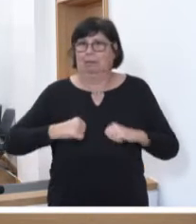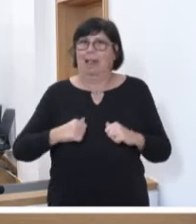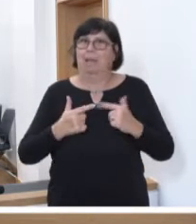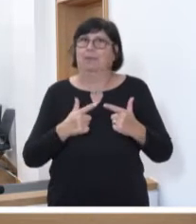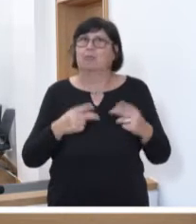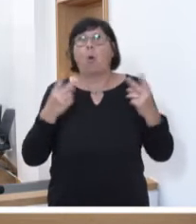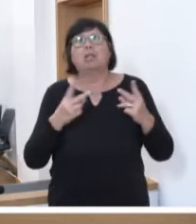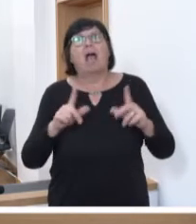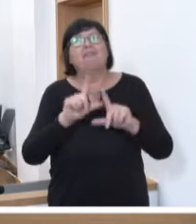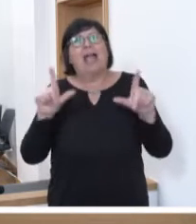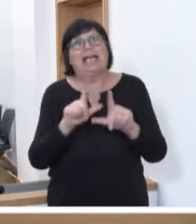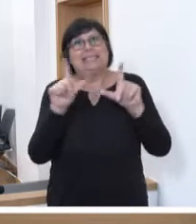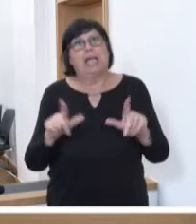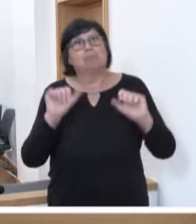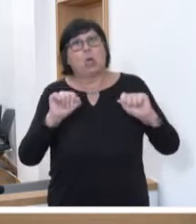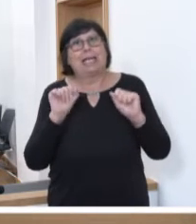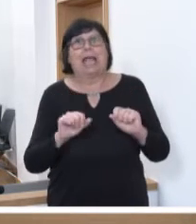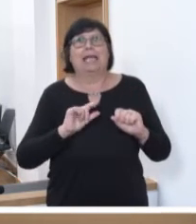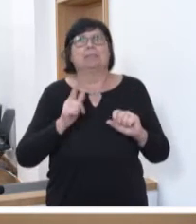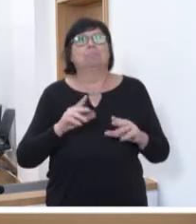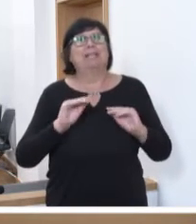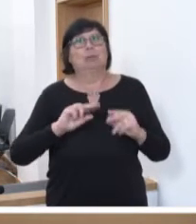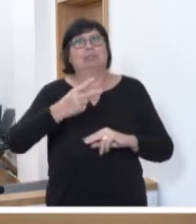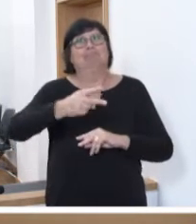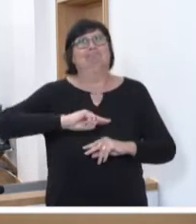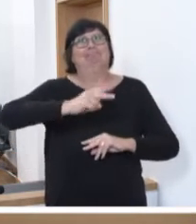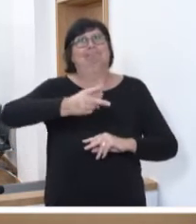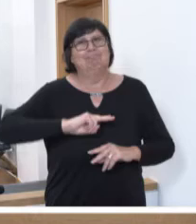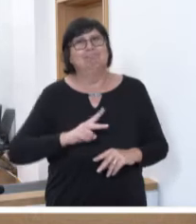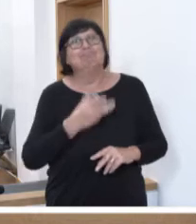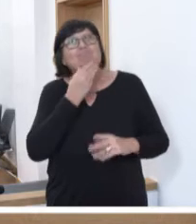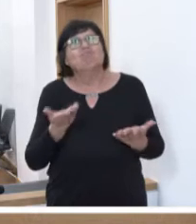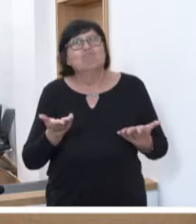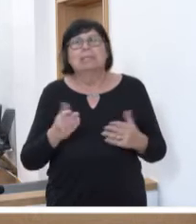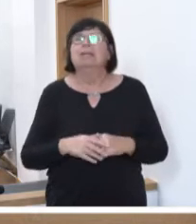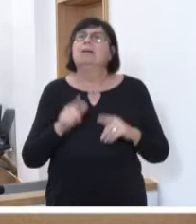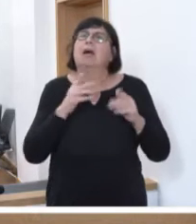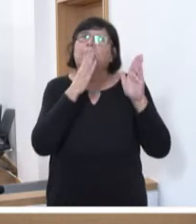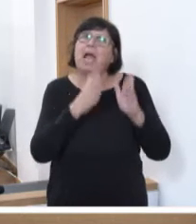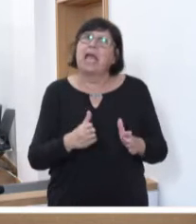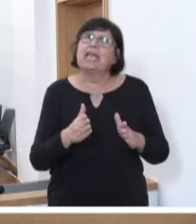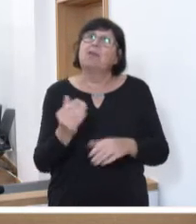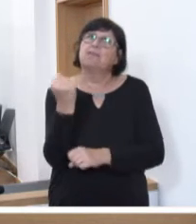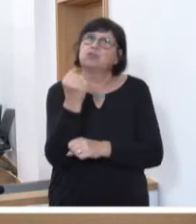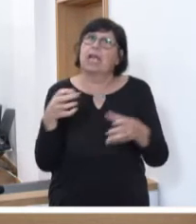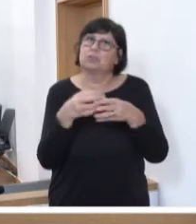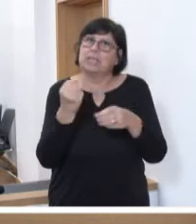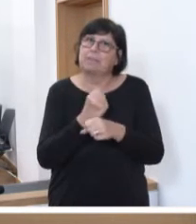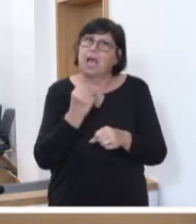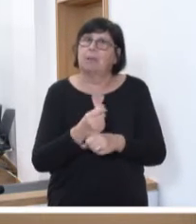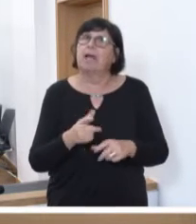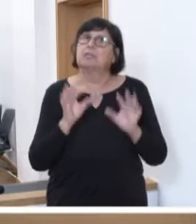attraktiven Freizeitangebote nutzen, das gehört zum täglichen Leben dazu. Die Bereiche, in denen eine verstärkte Zusammenarbeit sinnvoll ist,